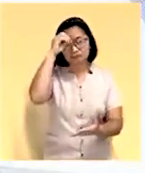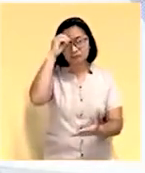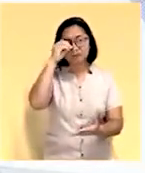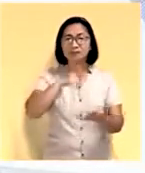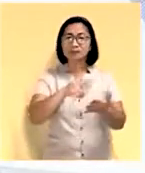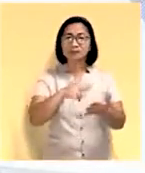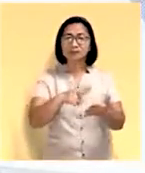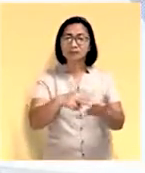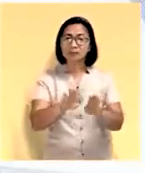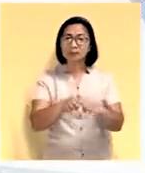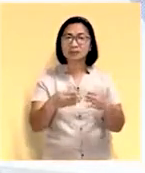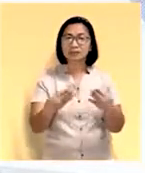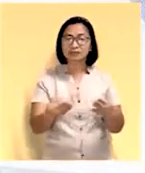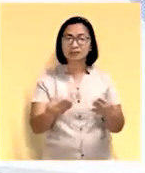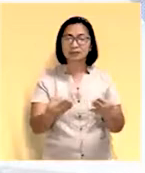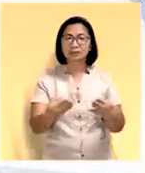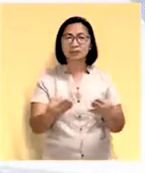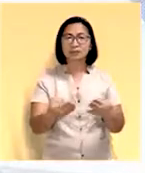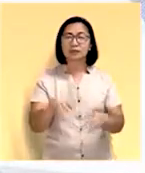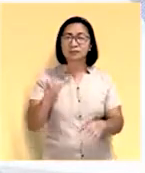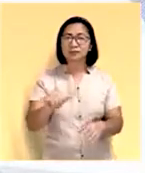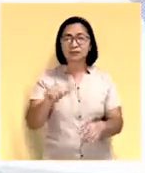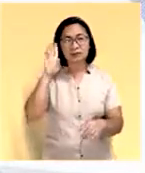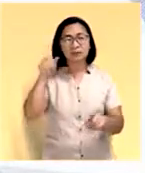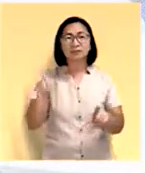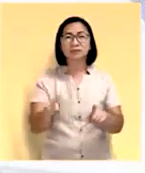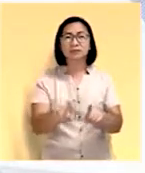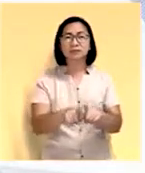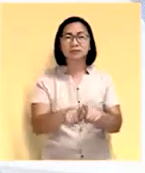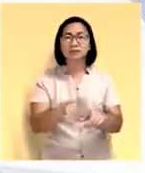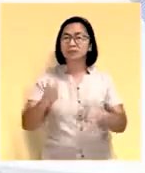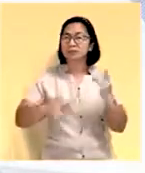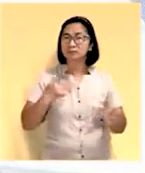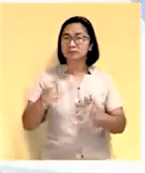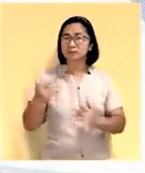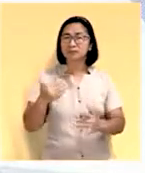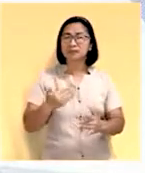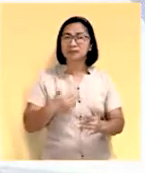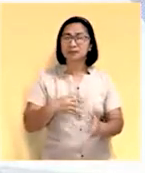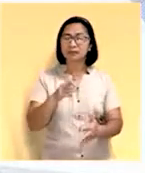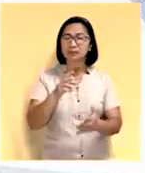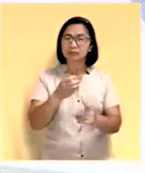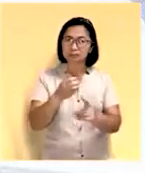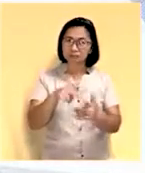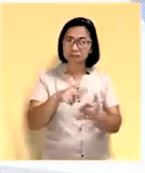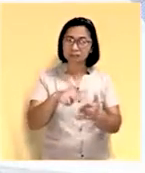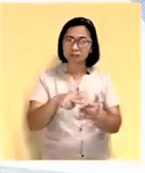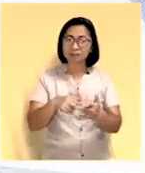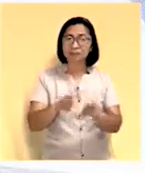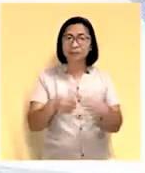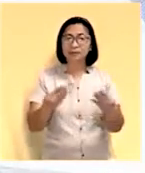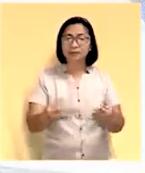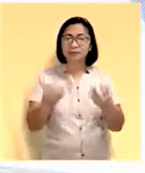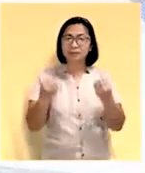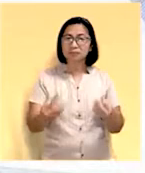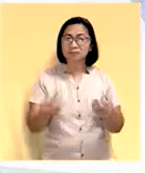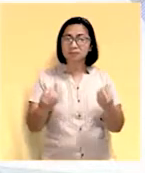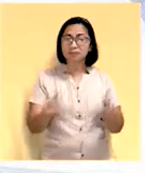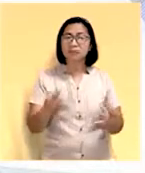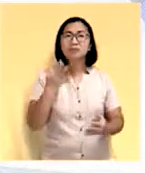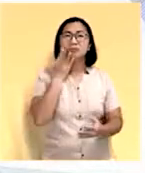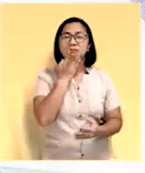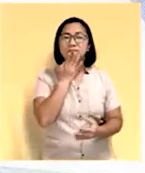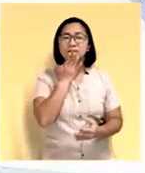kang matututunan sa pagbabasa ng aklat. Oo, kuya. Excited nga ako tuwing nagbabasa nito. Ang